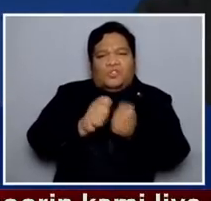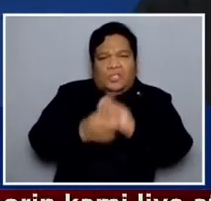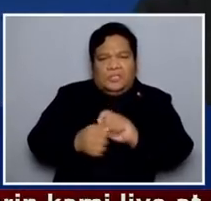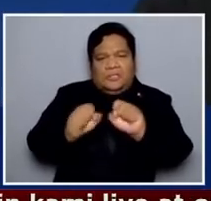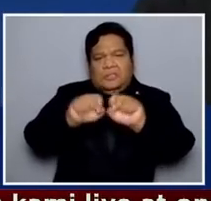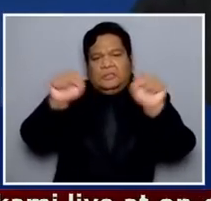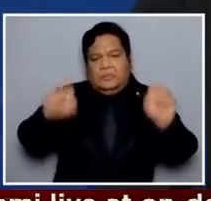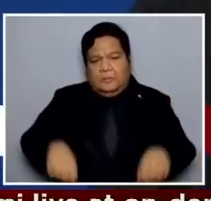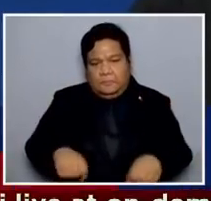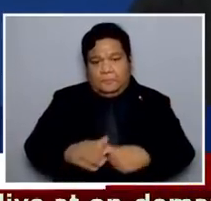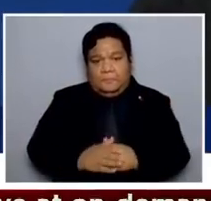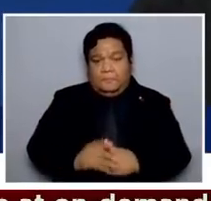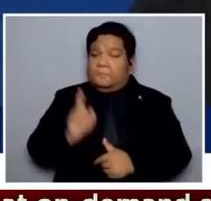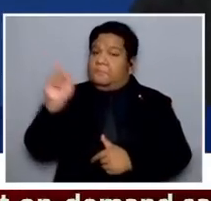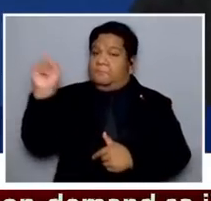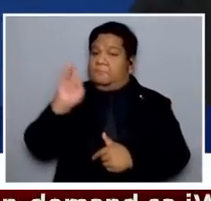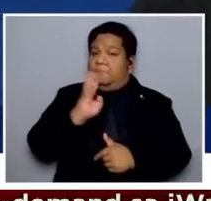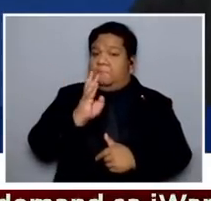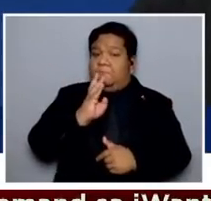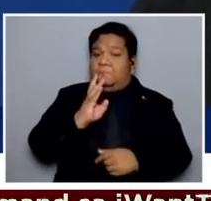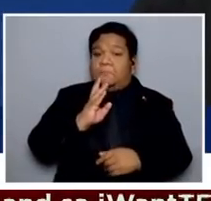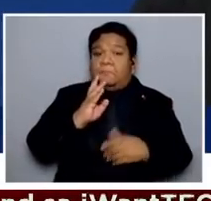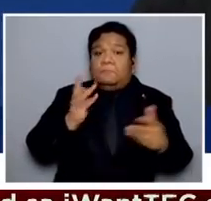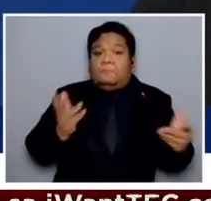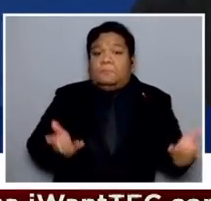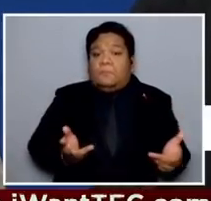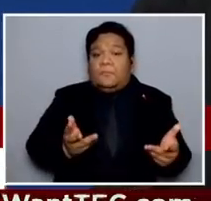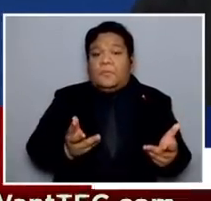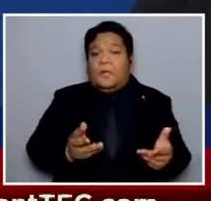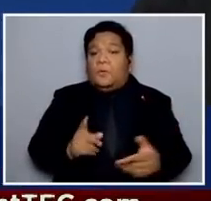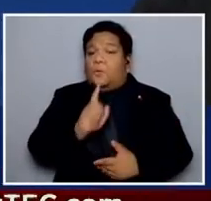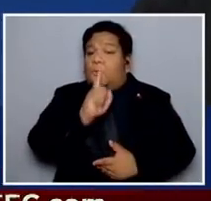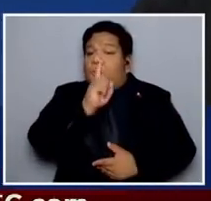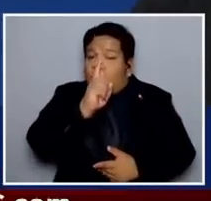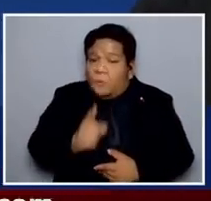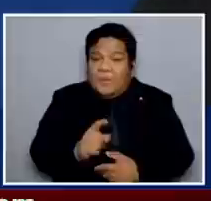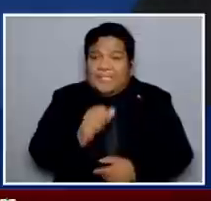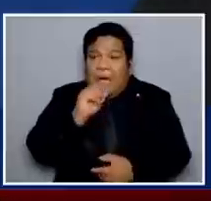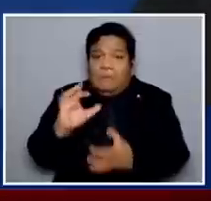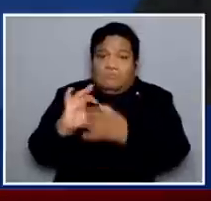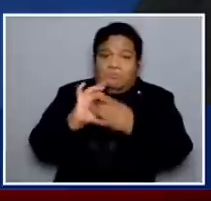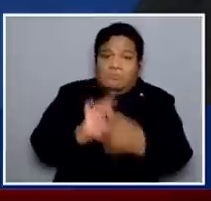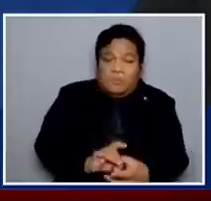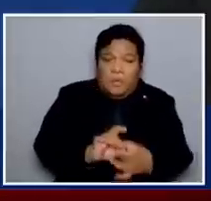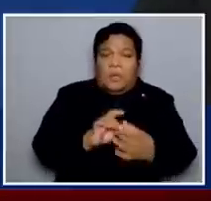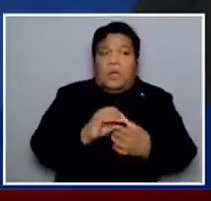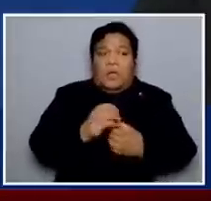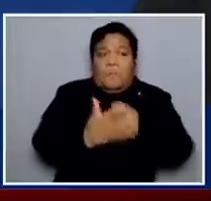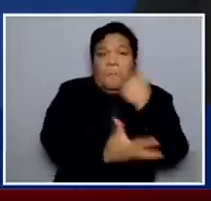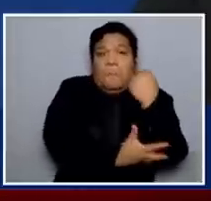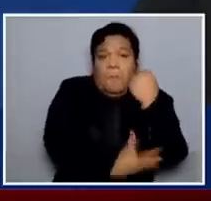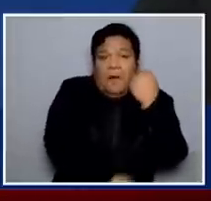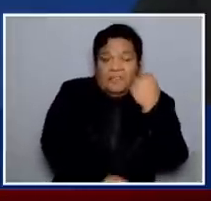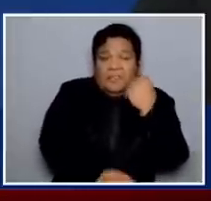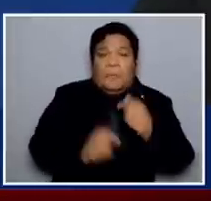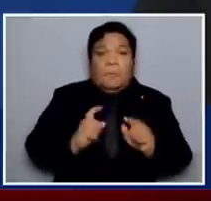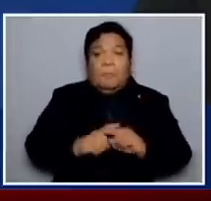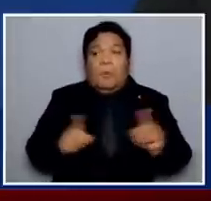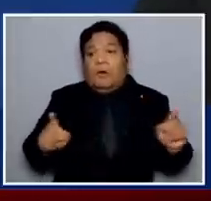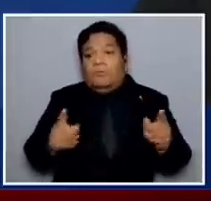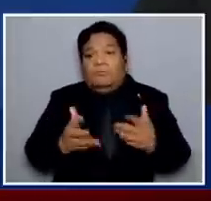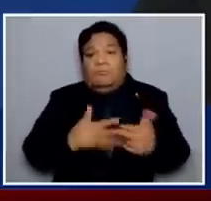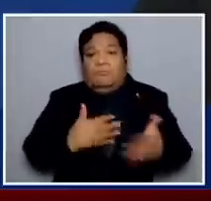Very consistent sila. Hindi nakapatong sa kahirapan, but nahulog na. Ang nalunod na